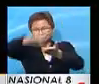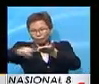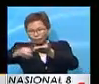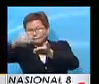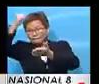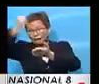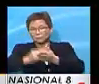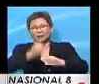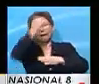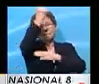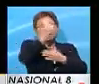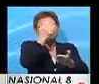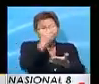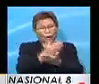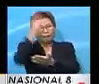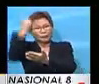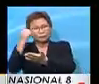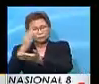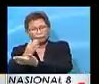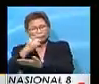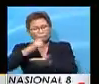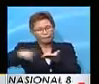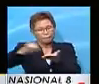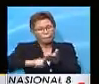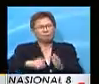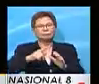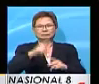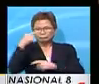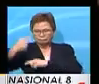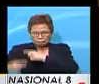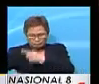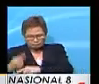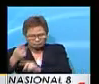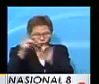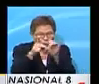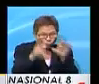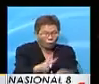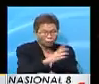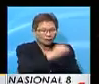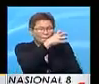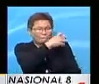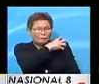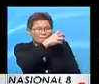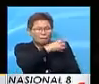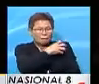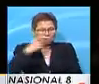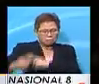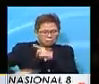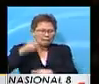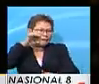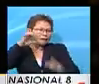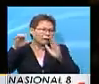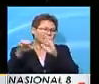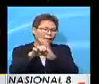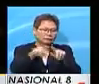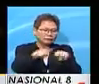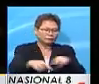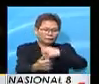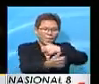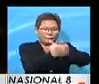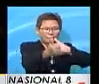bas di terminal bas utama menyamar sebagai penumpang bas serta penguatkuasaan penyamaran bergambar di lokasi